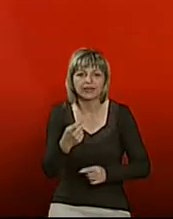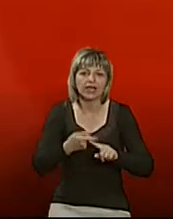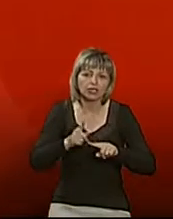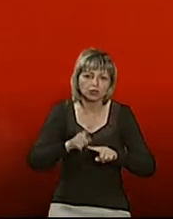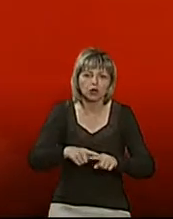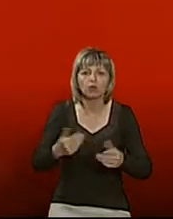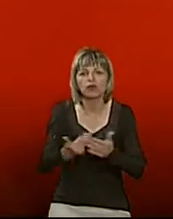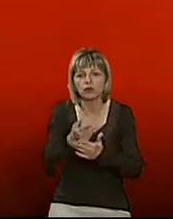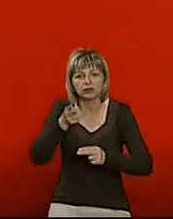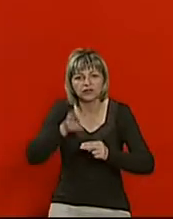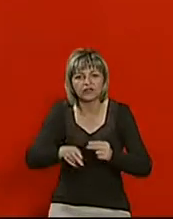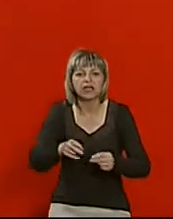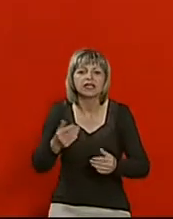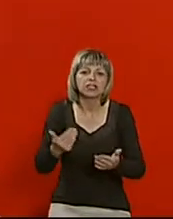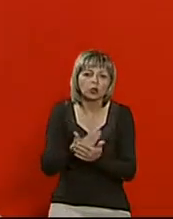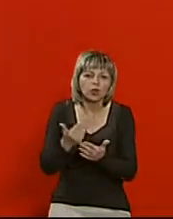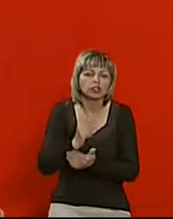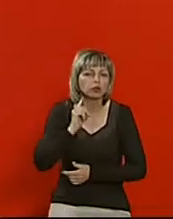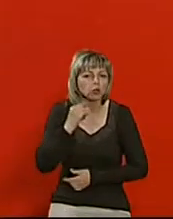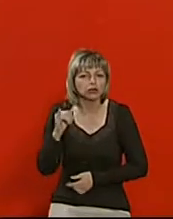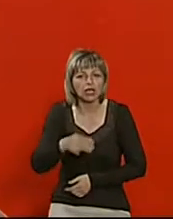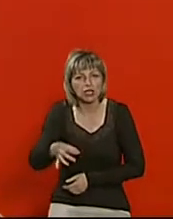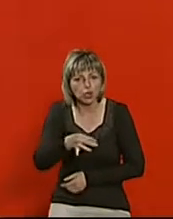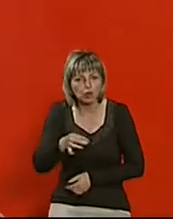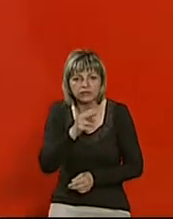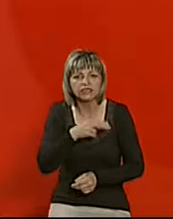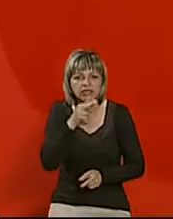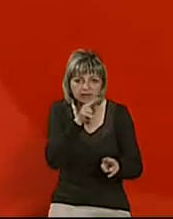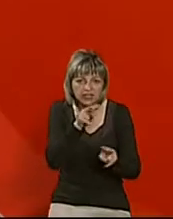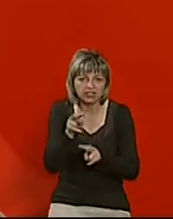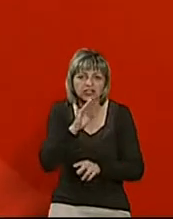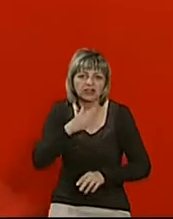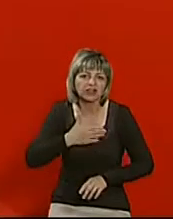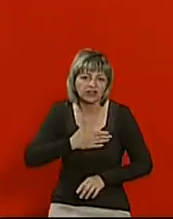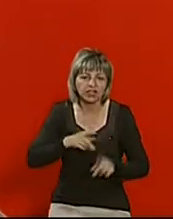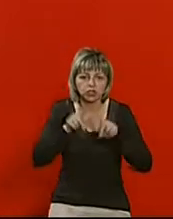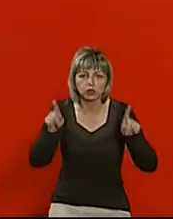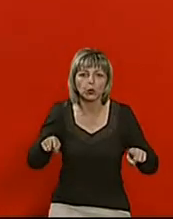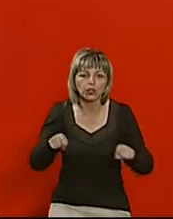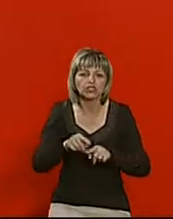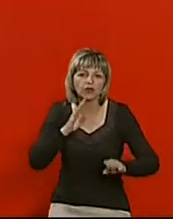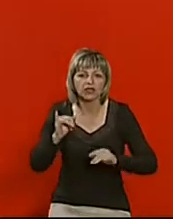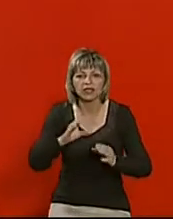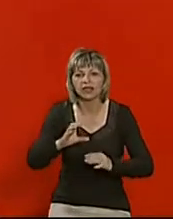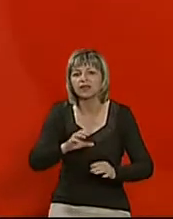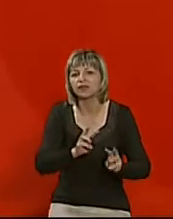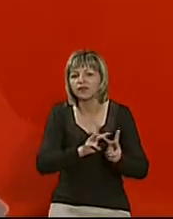Суспільному завершуємо. За оперативними новинами Луцька та області стежте на нашій сторінці у Фейсбук та на сайті